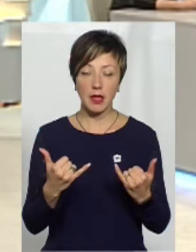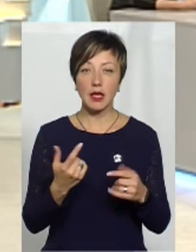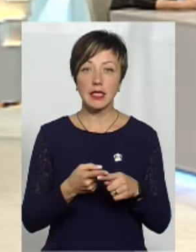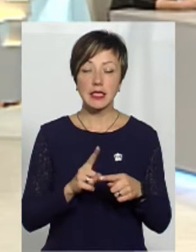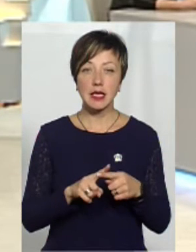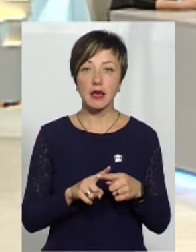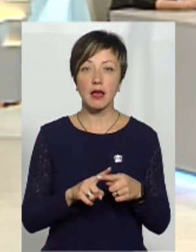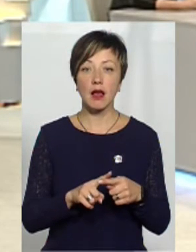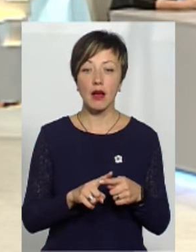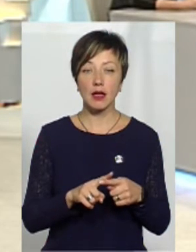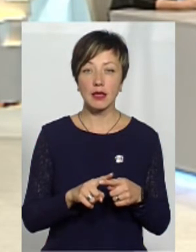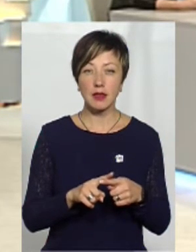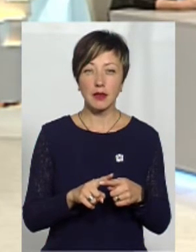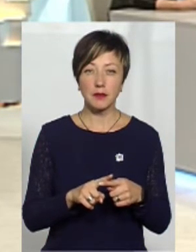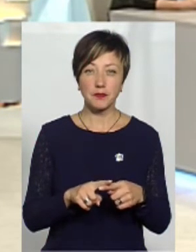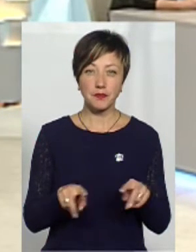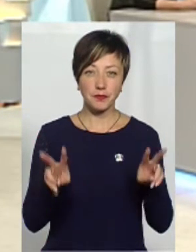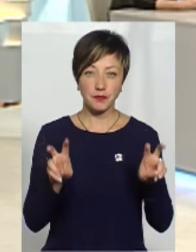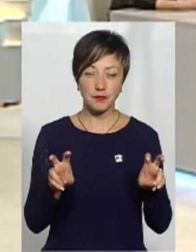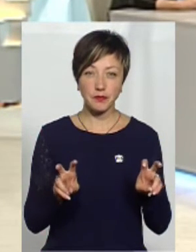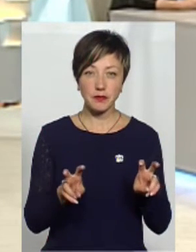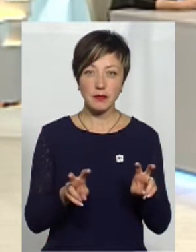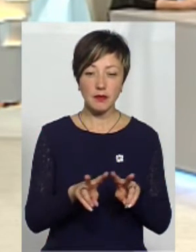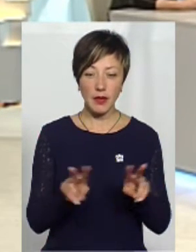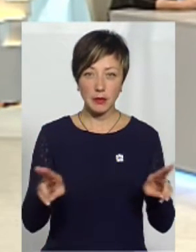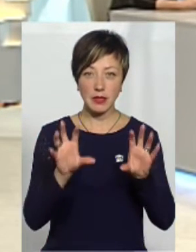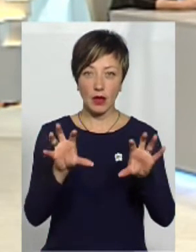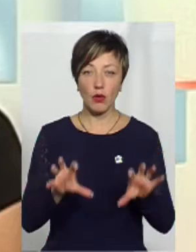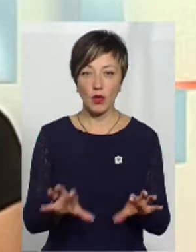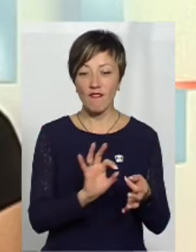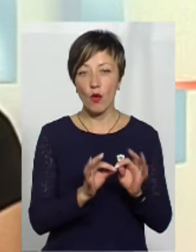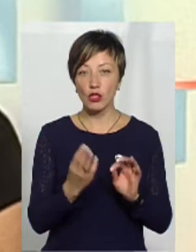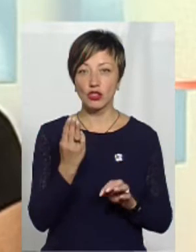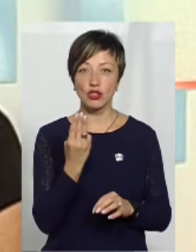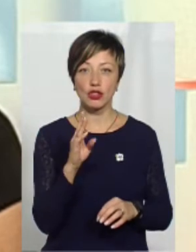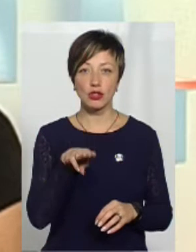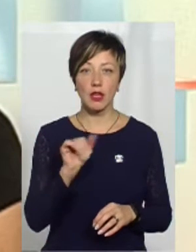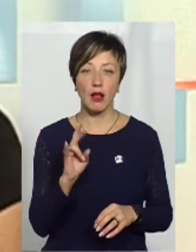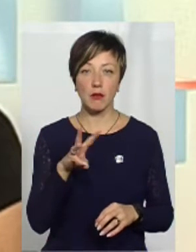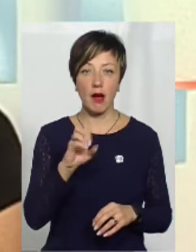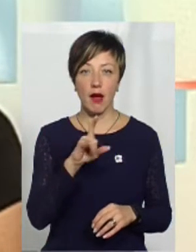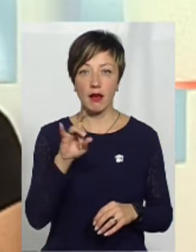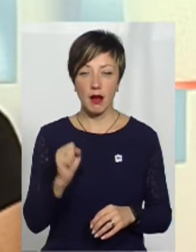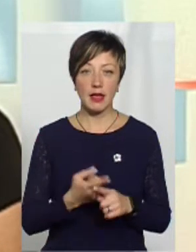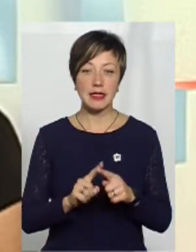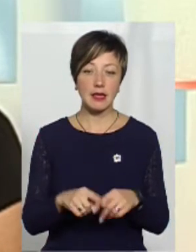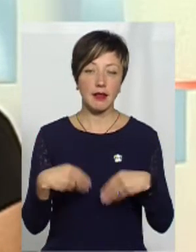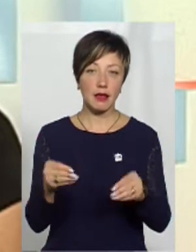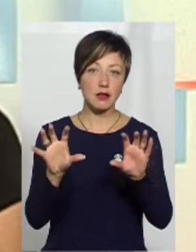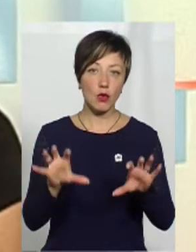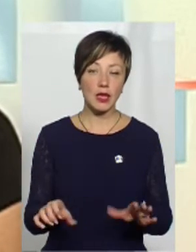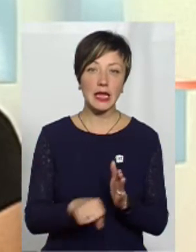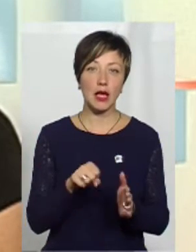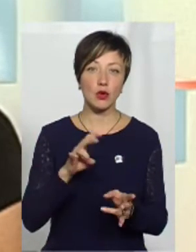середовища, це те, що ця імплементація подібного закону або формули Штайнмайєра, вона легалізує якраз